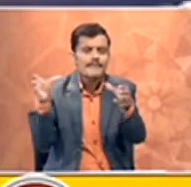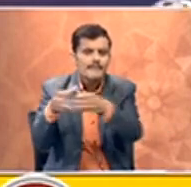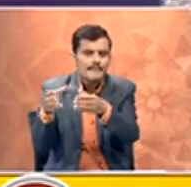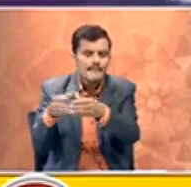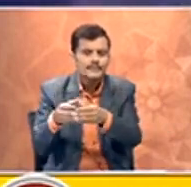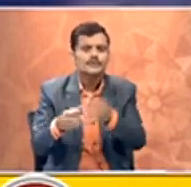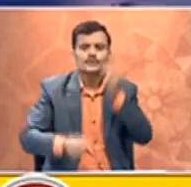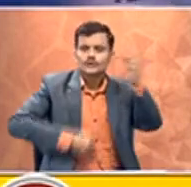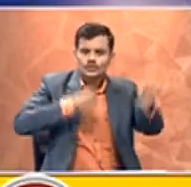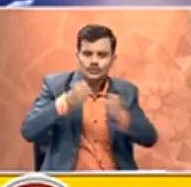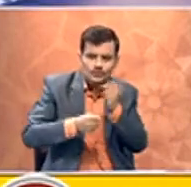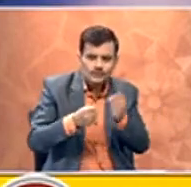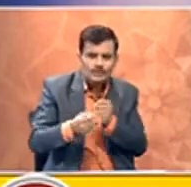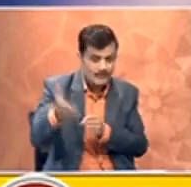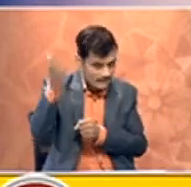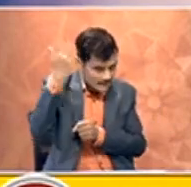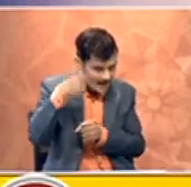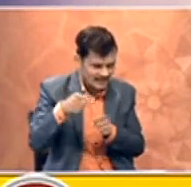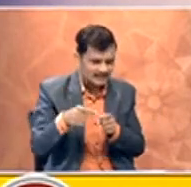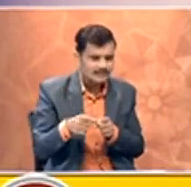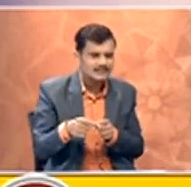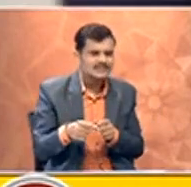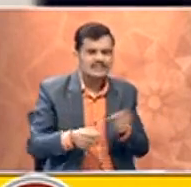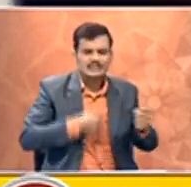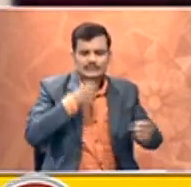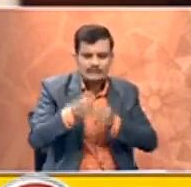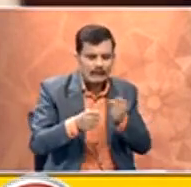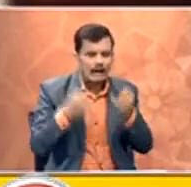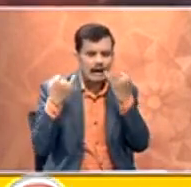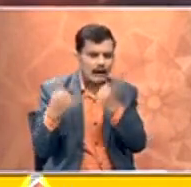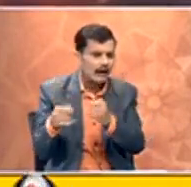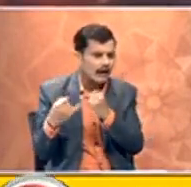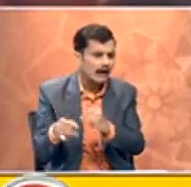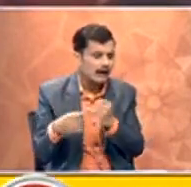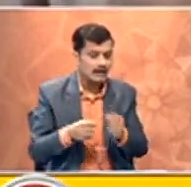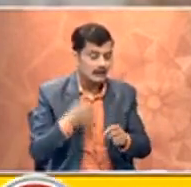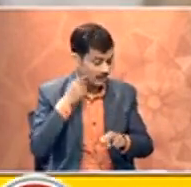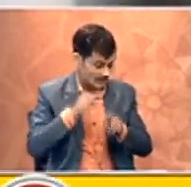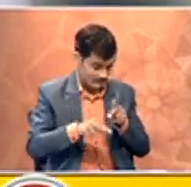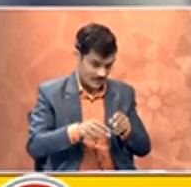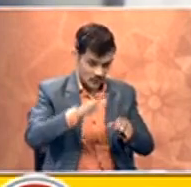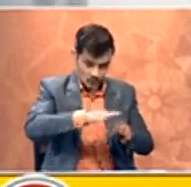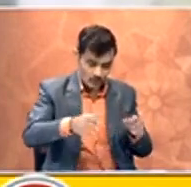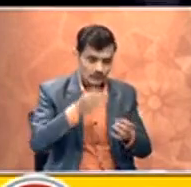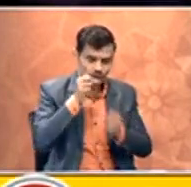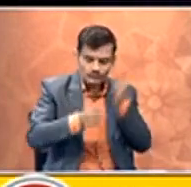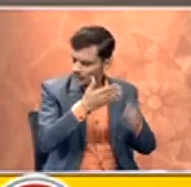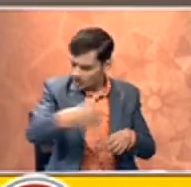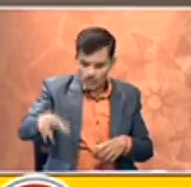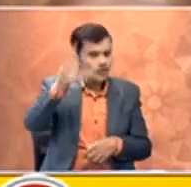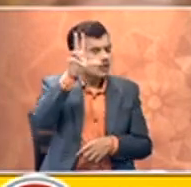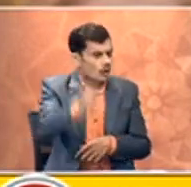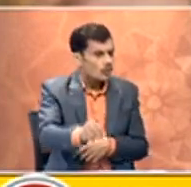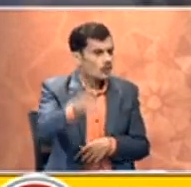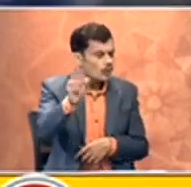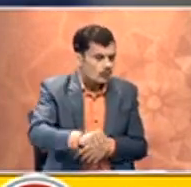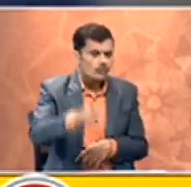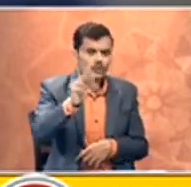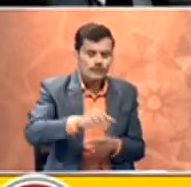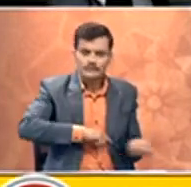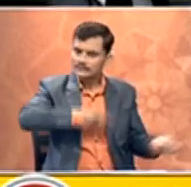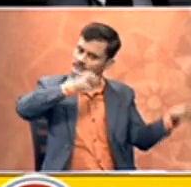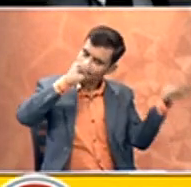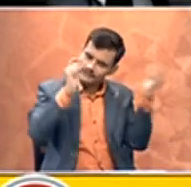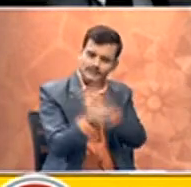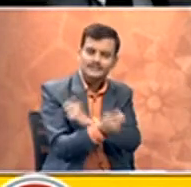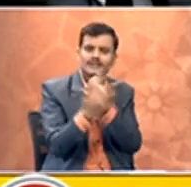के प्रति अब पहले जो भाव था वो नहीं है। पहले तो बच्चा खेलने जाता था रोकते थे, अब बहुत बड़ा वक्त बदला है और आप लोगों ने